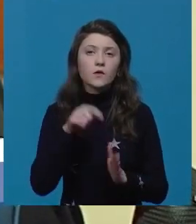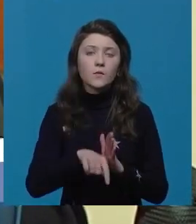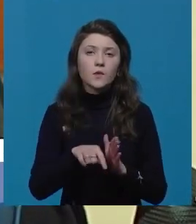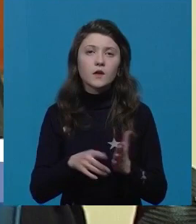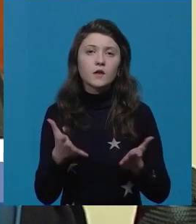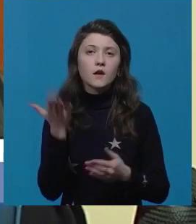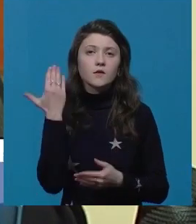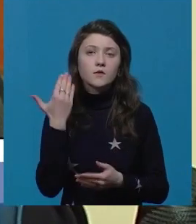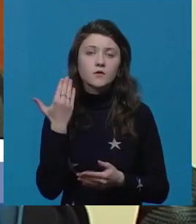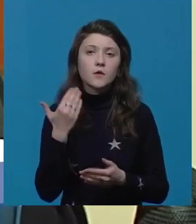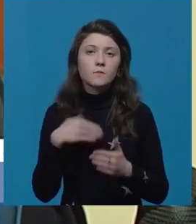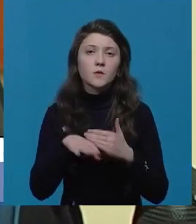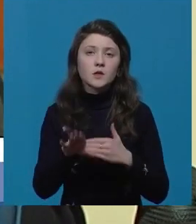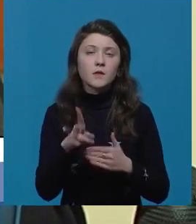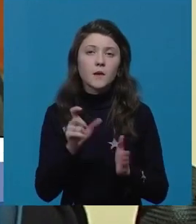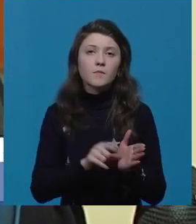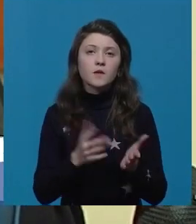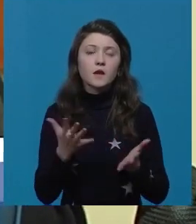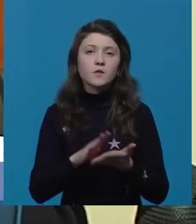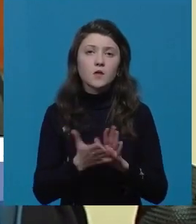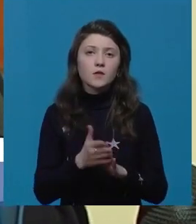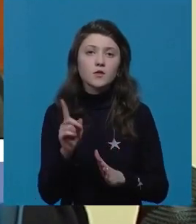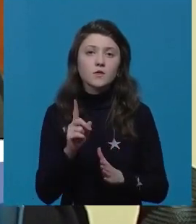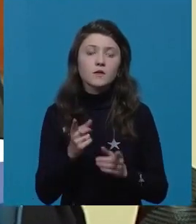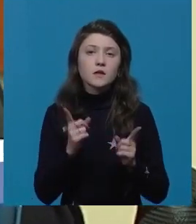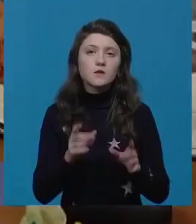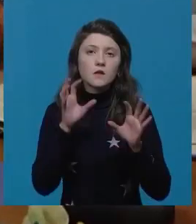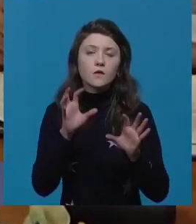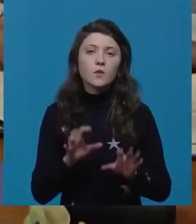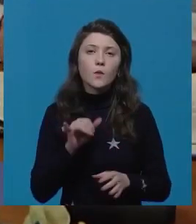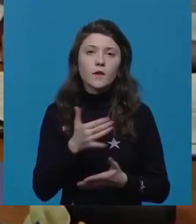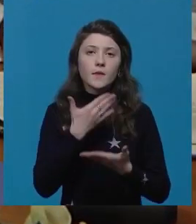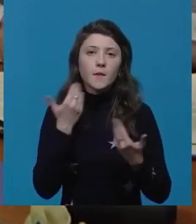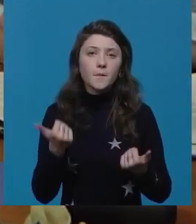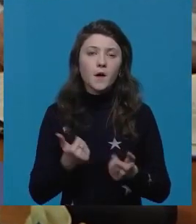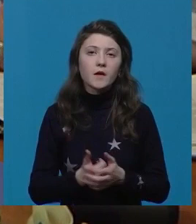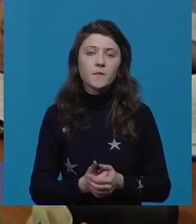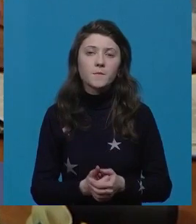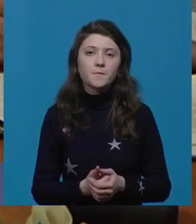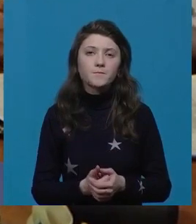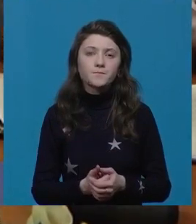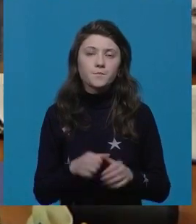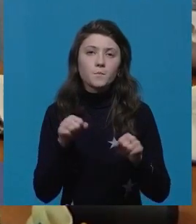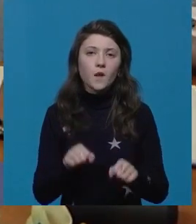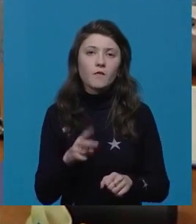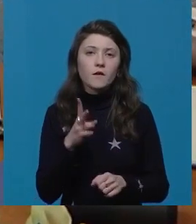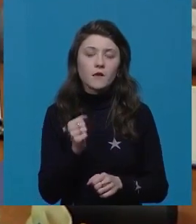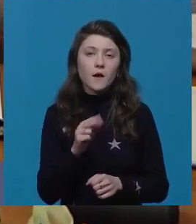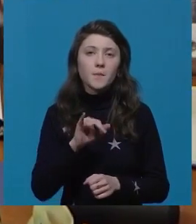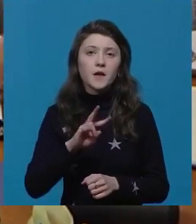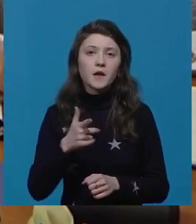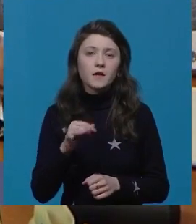пішли на пенсію. Але яка ситуація, що відповідно до законодавства у них немає права на пільгове перевезення.